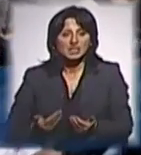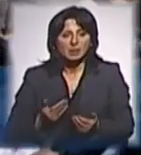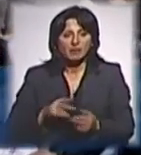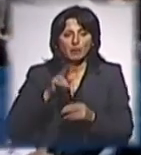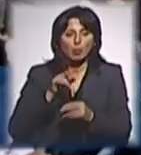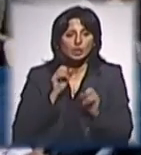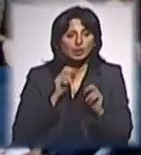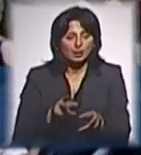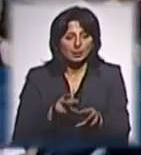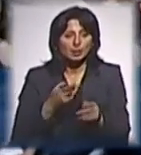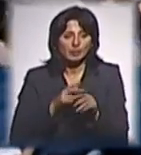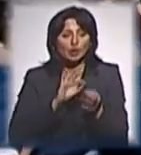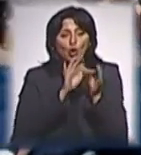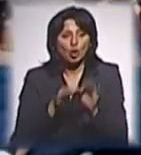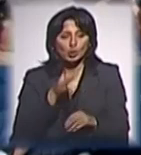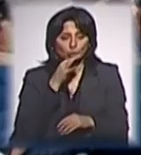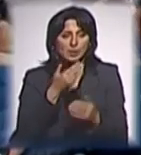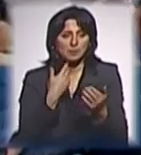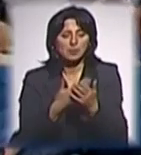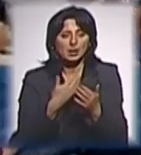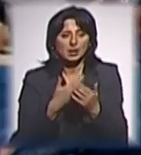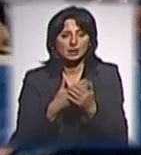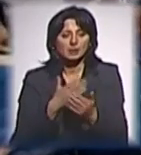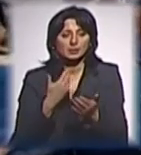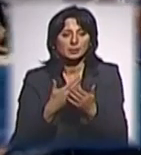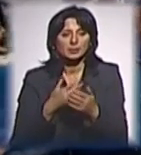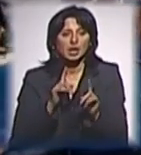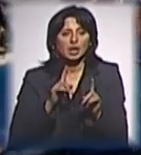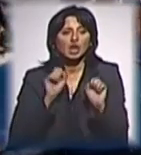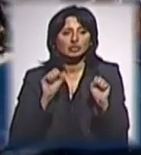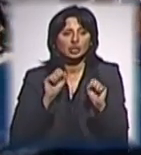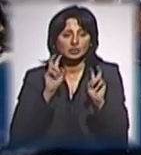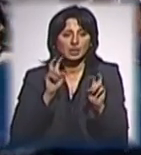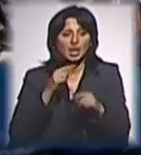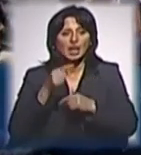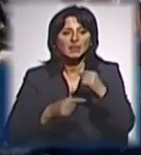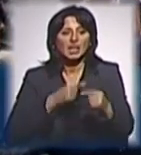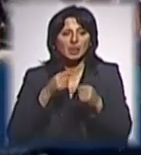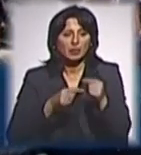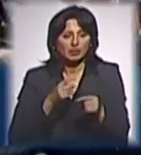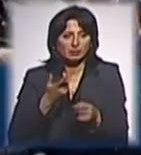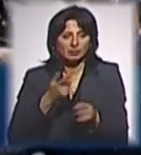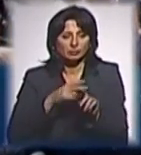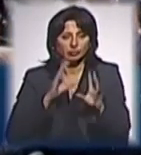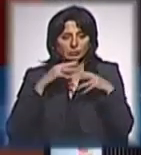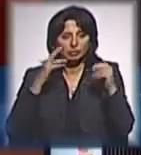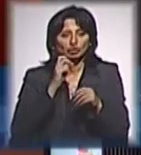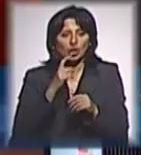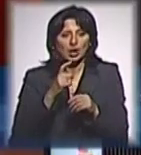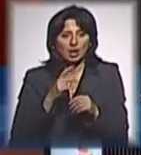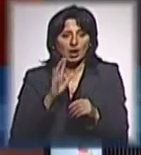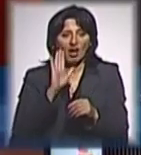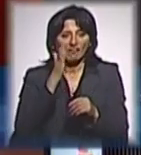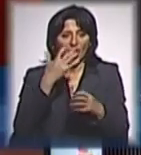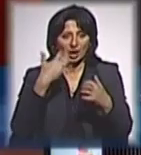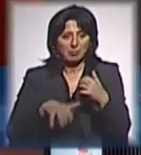ფონდის შენებლობას. კონკრეტულად რო გითხრათ, აი ახლა მაგალითად არ ვიცი ამას რა შეიძლება დავარქვა, თანამედროვე აღმახმათხანობა არის, როცა ვაკის პარკში